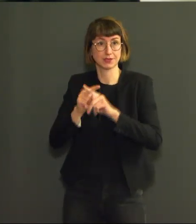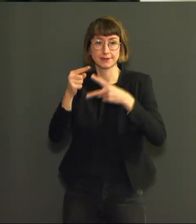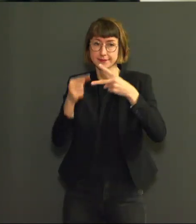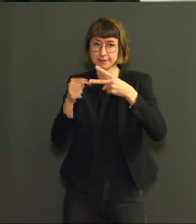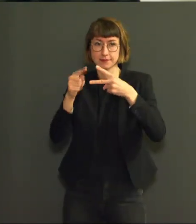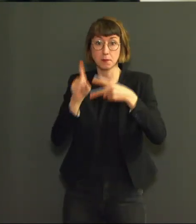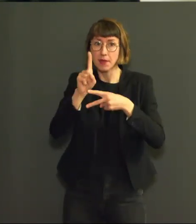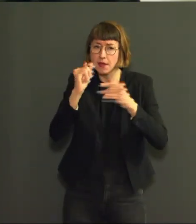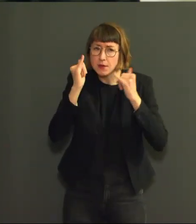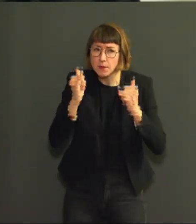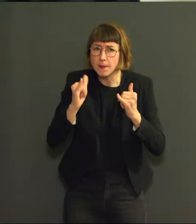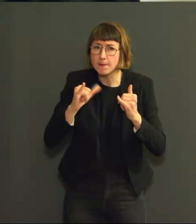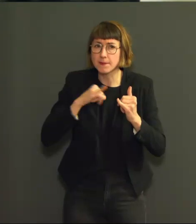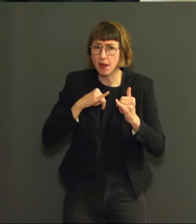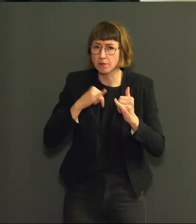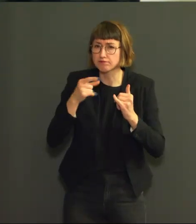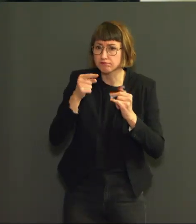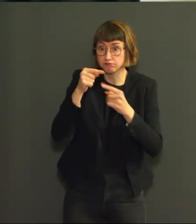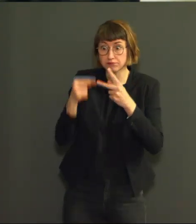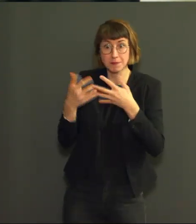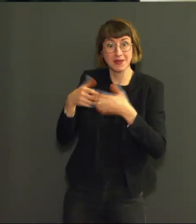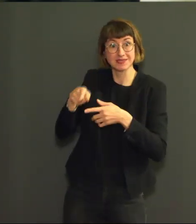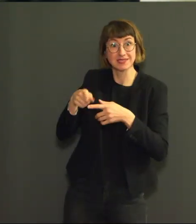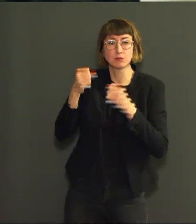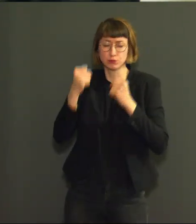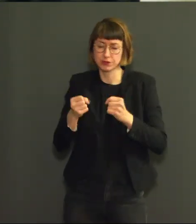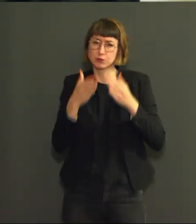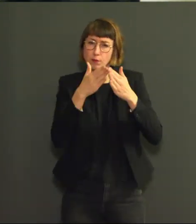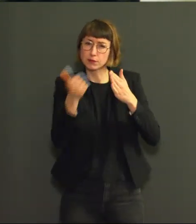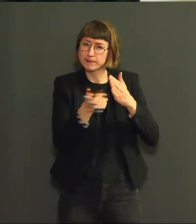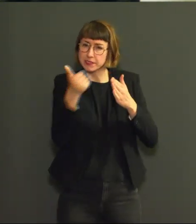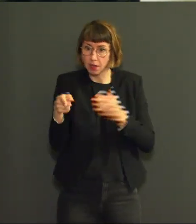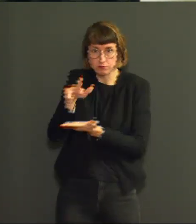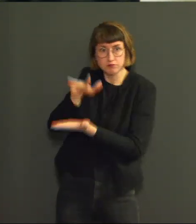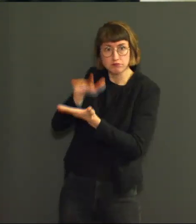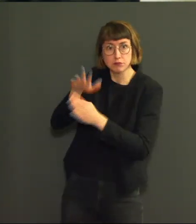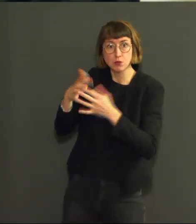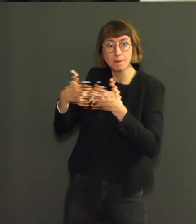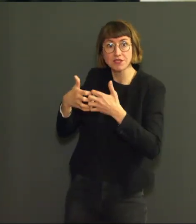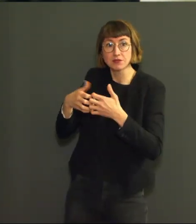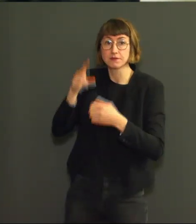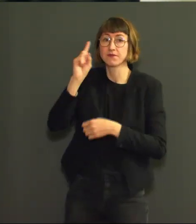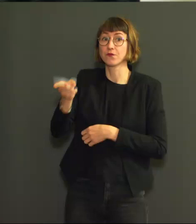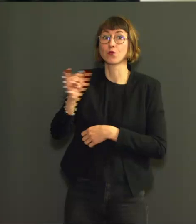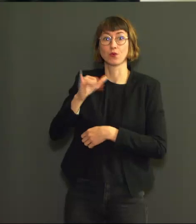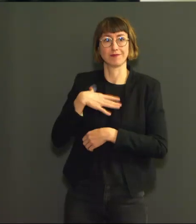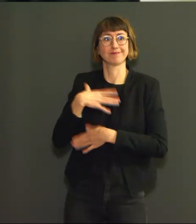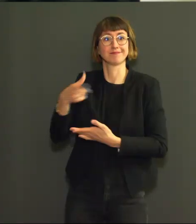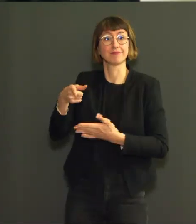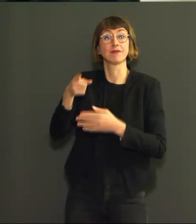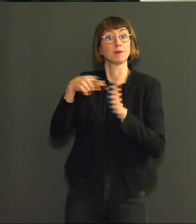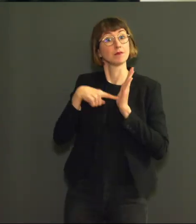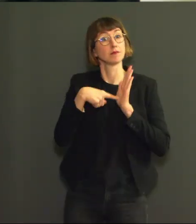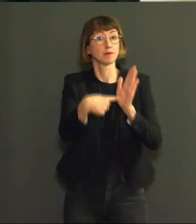possibles pour permettre aux fabricants de démontrer que leurs produits ne sont pas dangereux et sont efficaces.